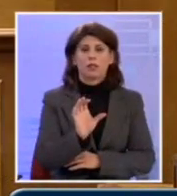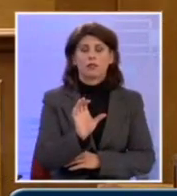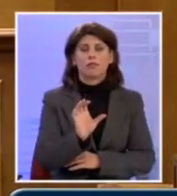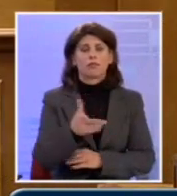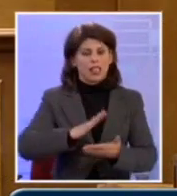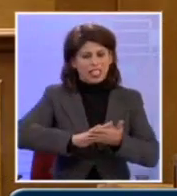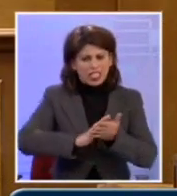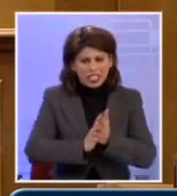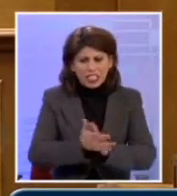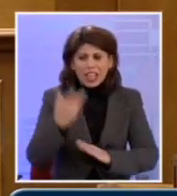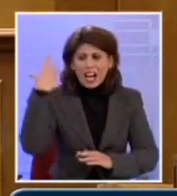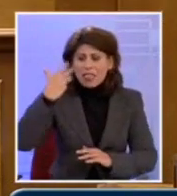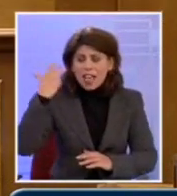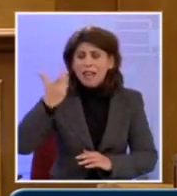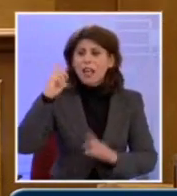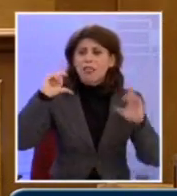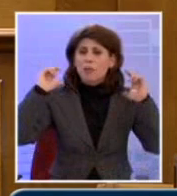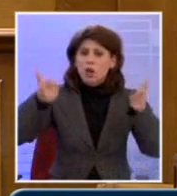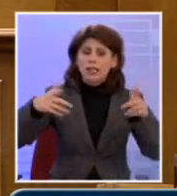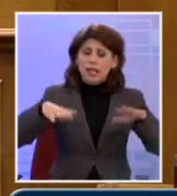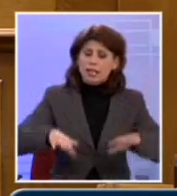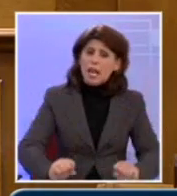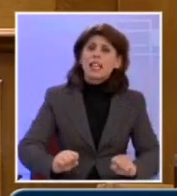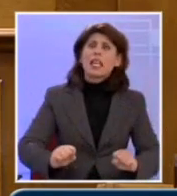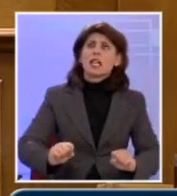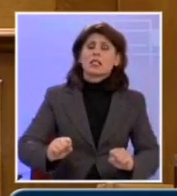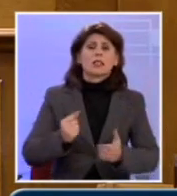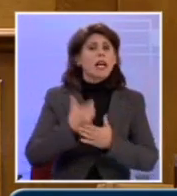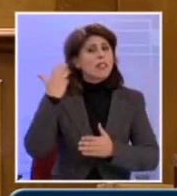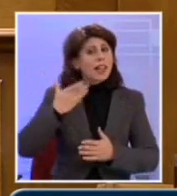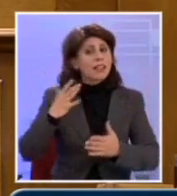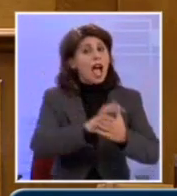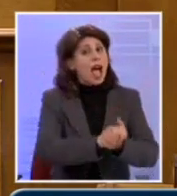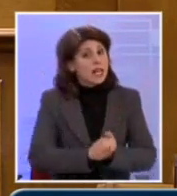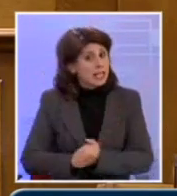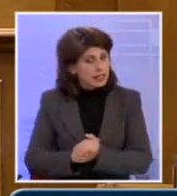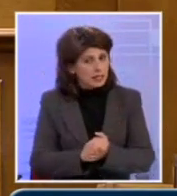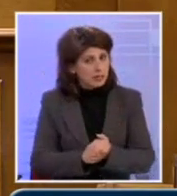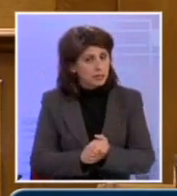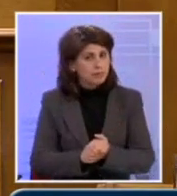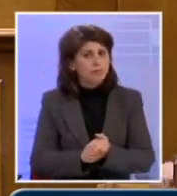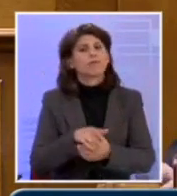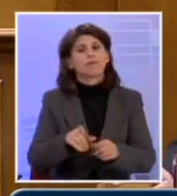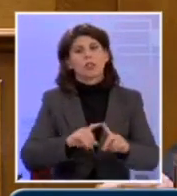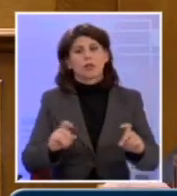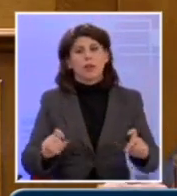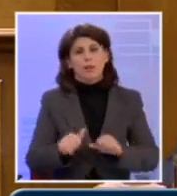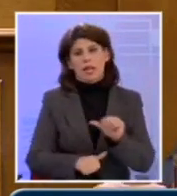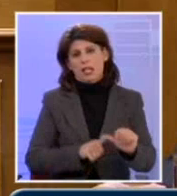καταπατώντας κάθε έννοια δημοκρατίας, κάθε έννοια κυριαρχίας, αλλά και κάθε έννοια αλληλεγγύης, τότε το πράγμα